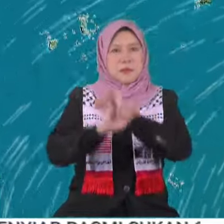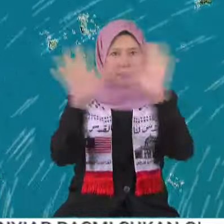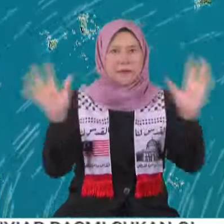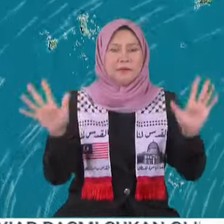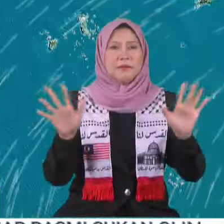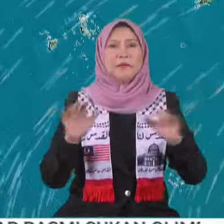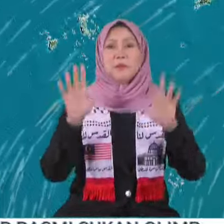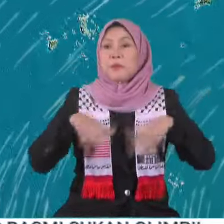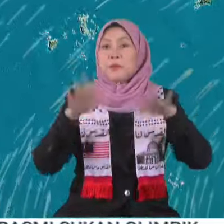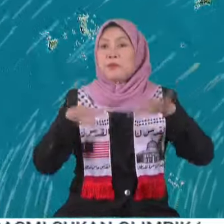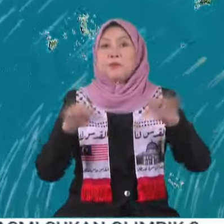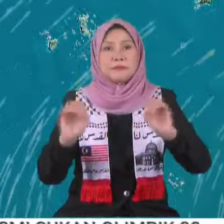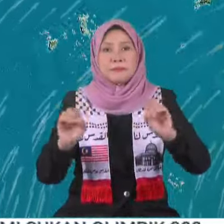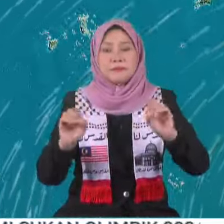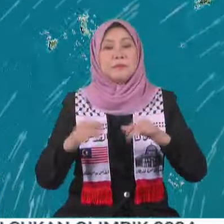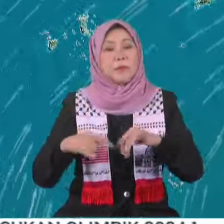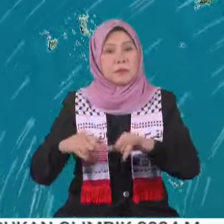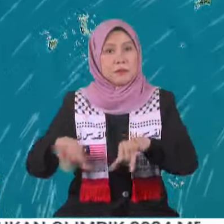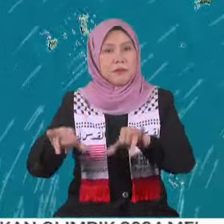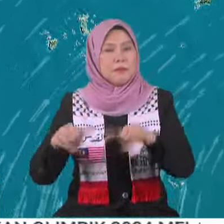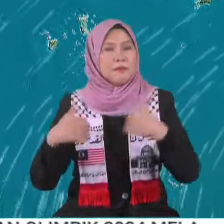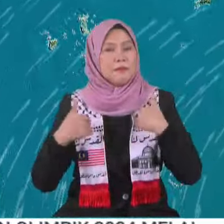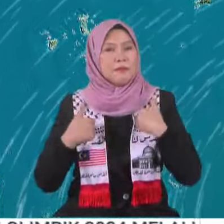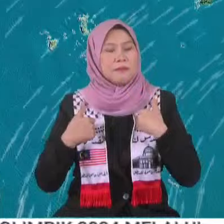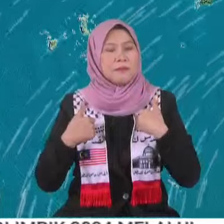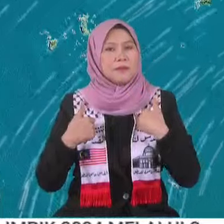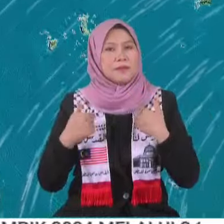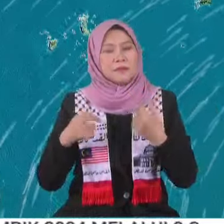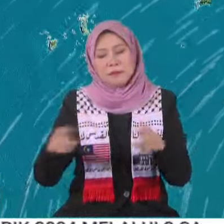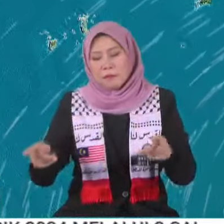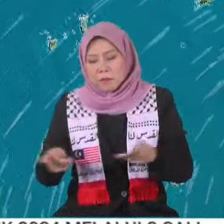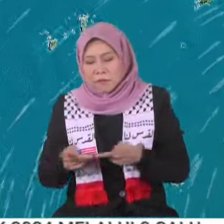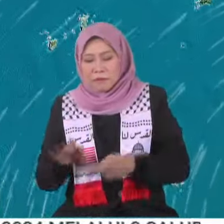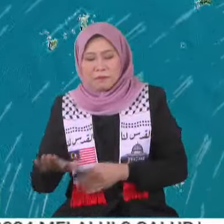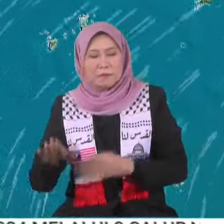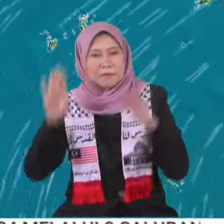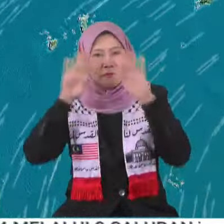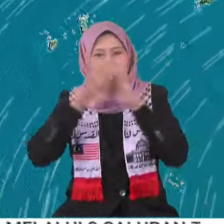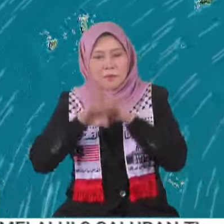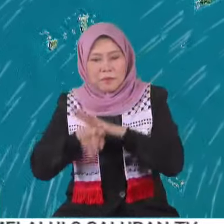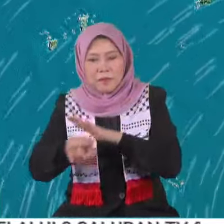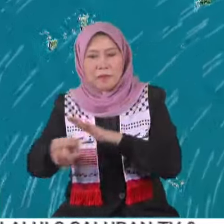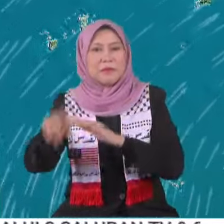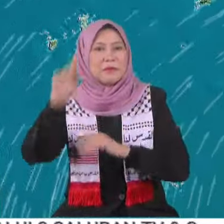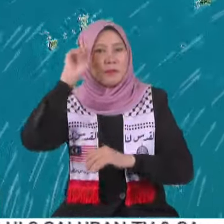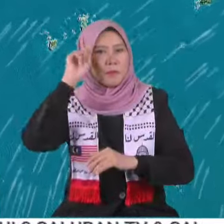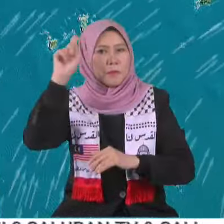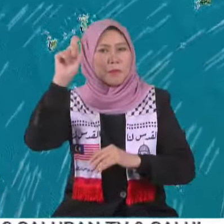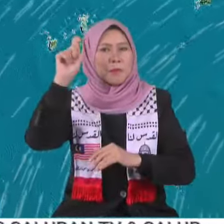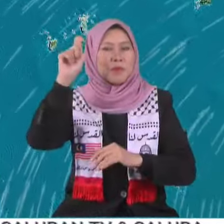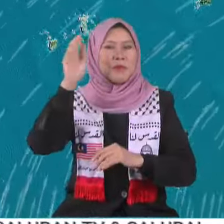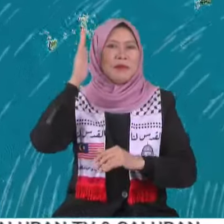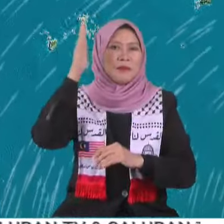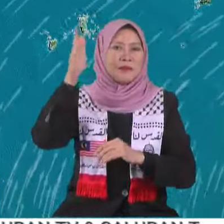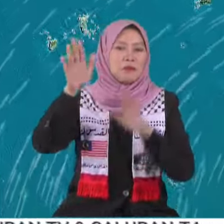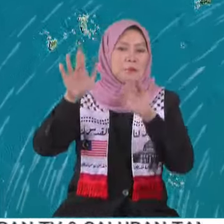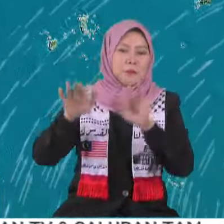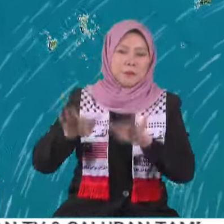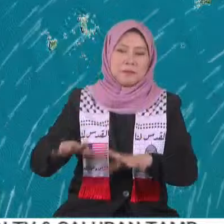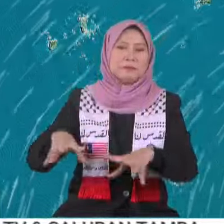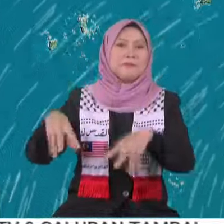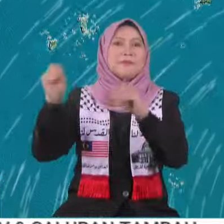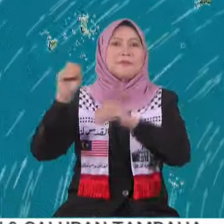keadaan cuaca hujan juga masih lagi sedang berlaku. Namanya di melibatkan beberapa kawasan di pedalaman negeri Terengganu yang jangkakan akan beransur reda